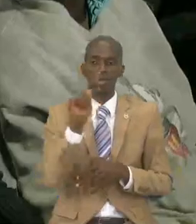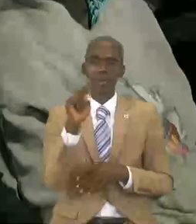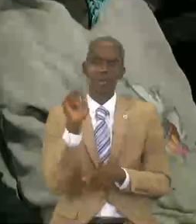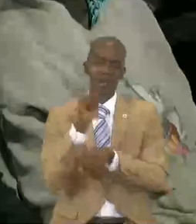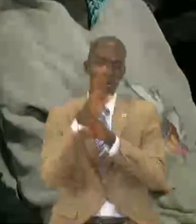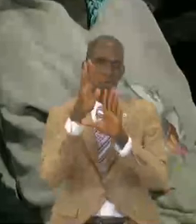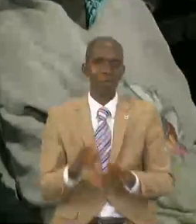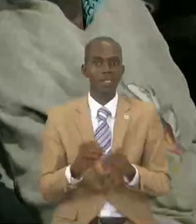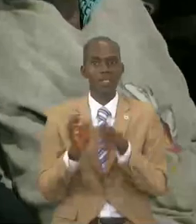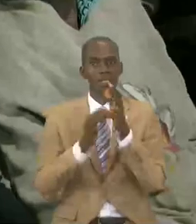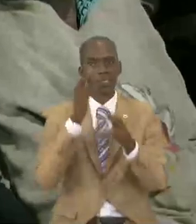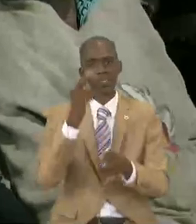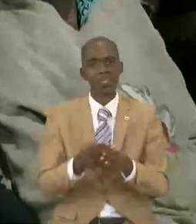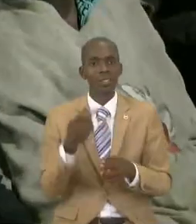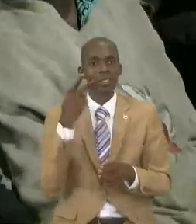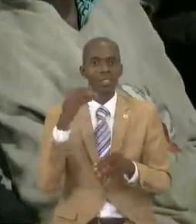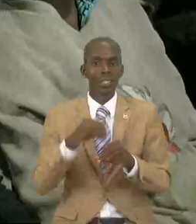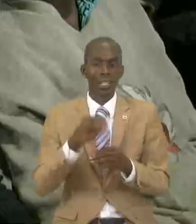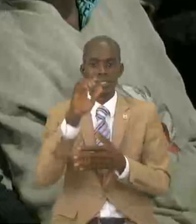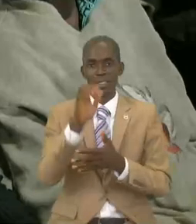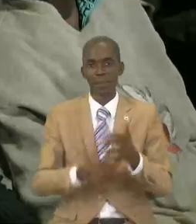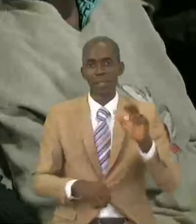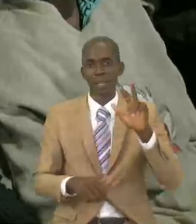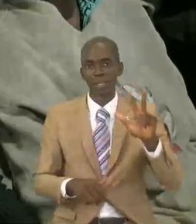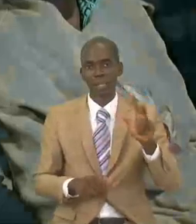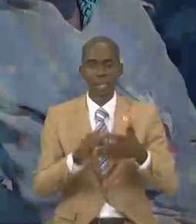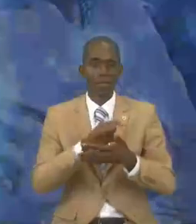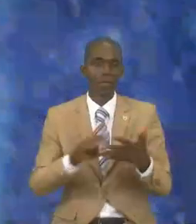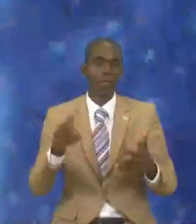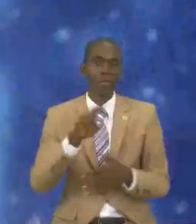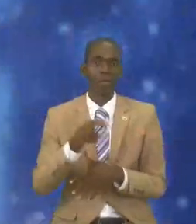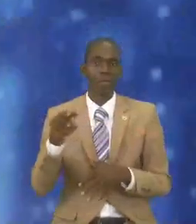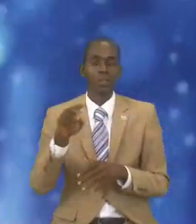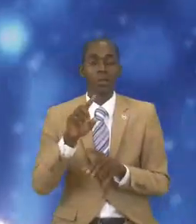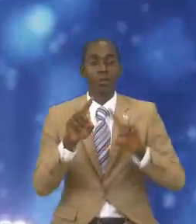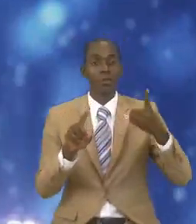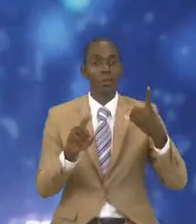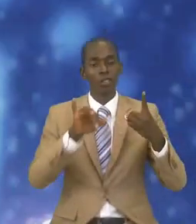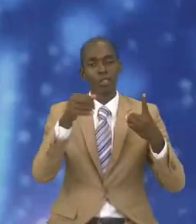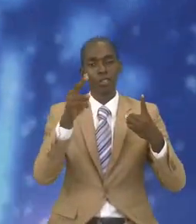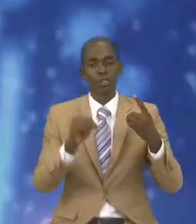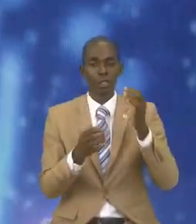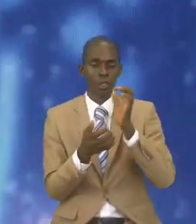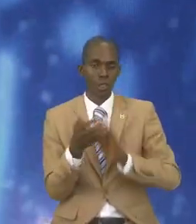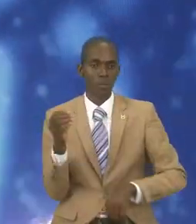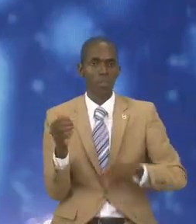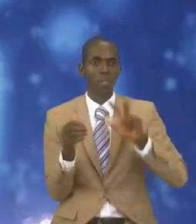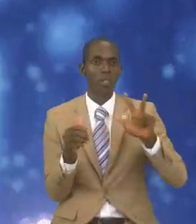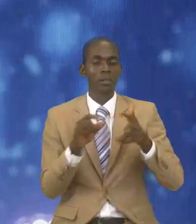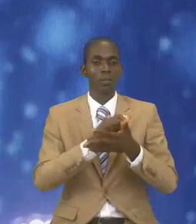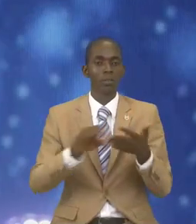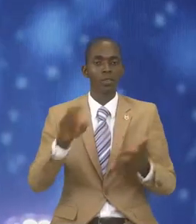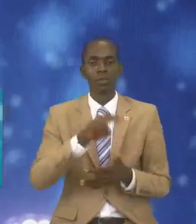de Jésus. Chapitre 3, là-bas, verset 22. 1 Jean 3, 22. Quoi